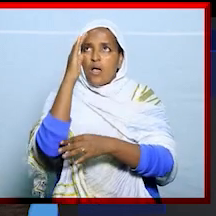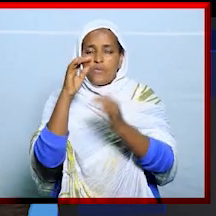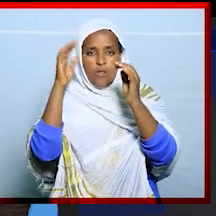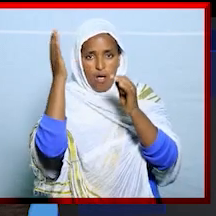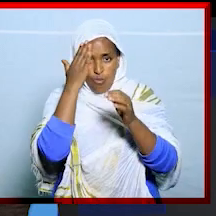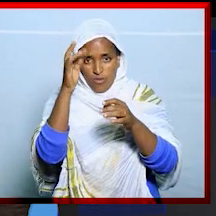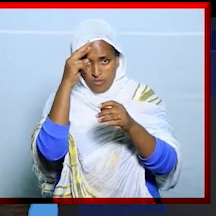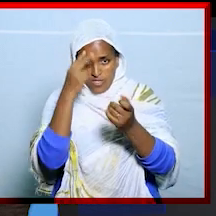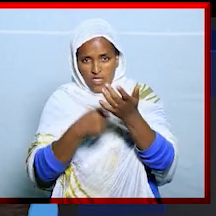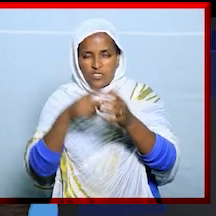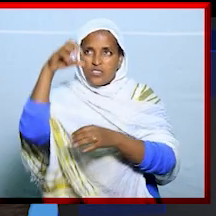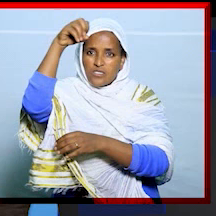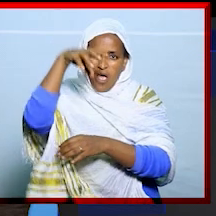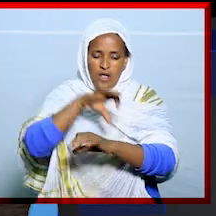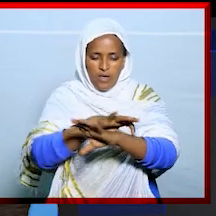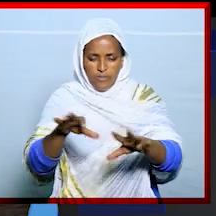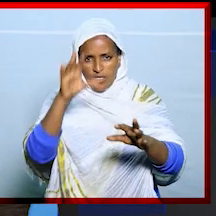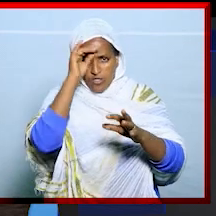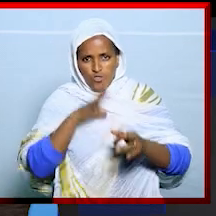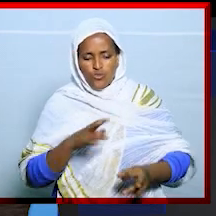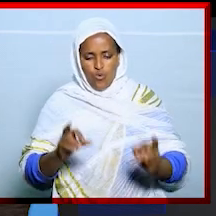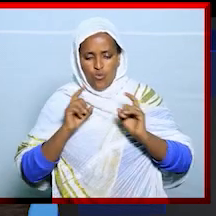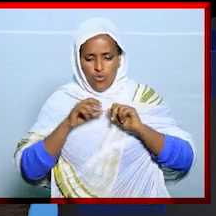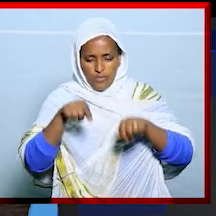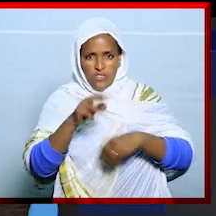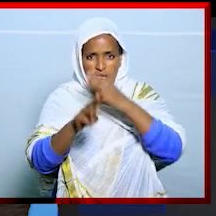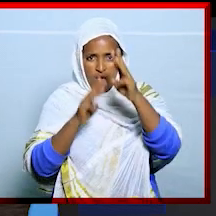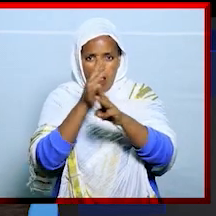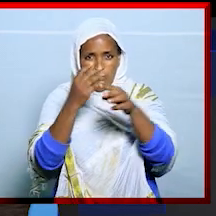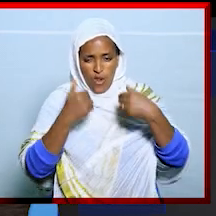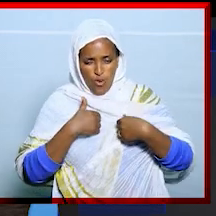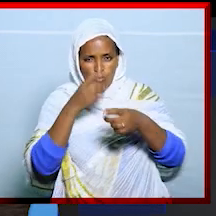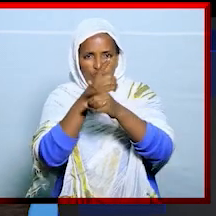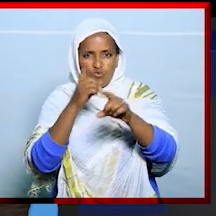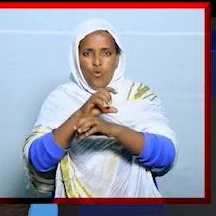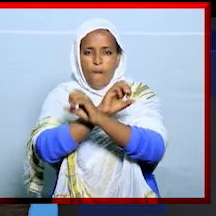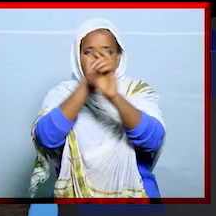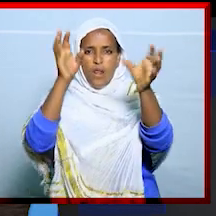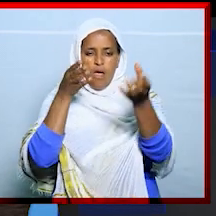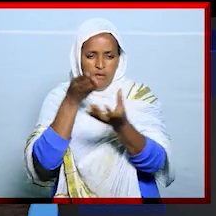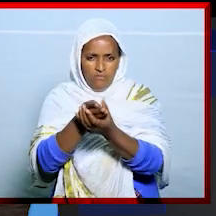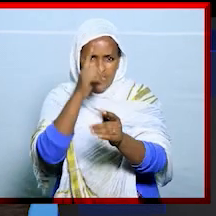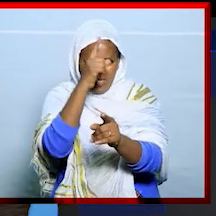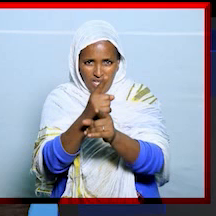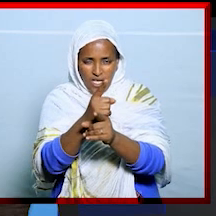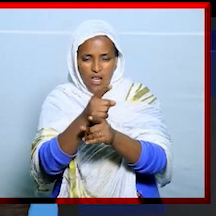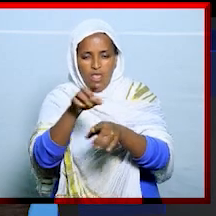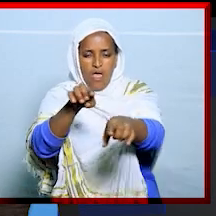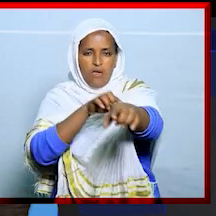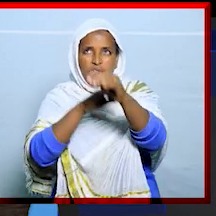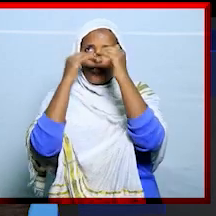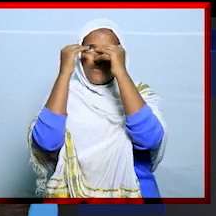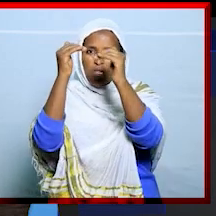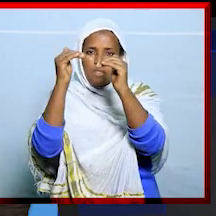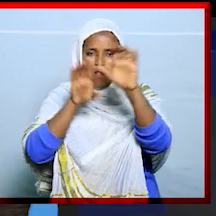ስለዚህ እግዚአብሔር ባወቀ ፀሐይን ለምድር ለሰው ህይወት በዚህ ዓለም ላለው ህይወት የተፈጠረውን ብርሃን እንድትመግብ